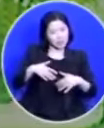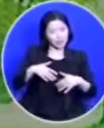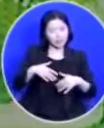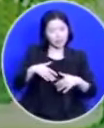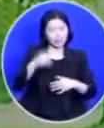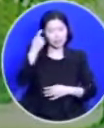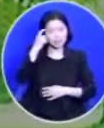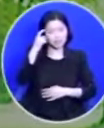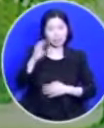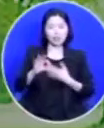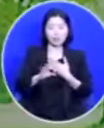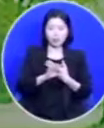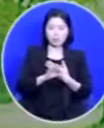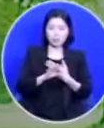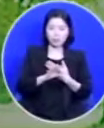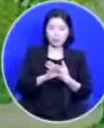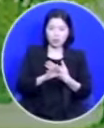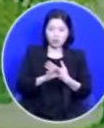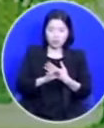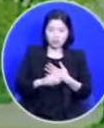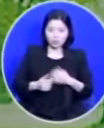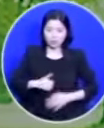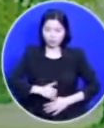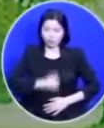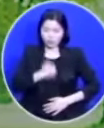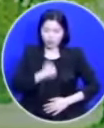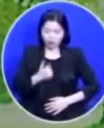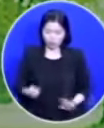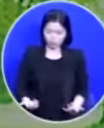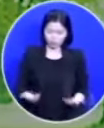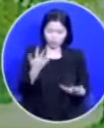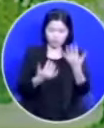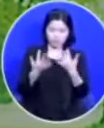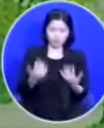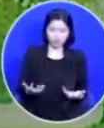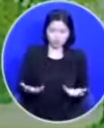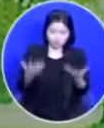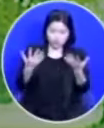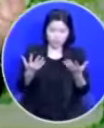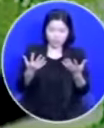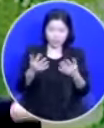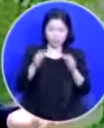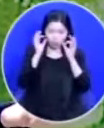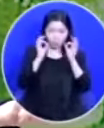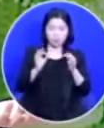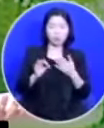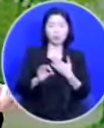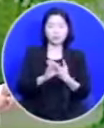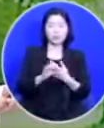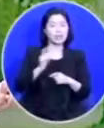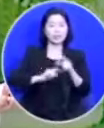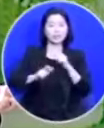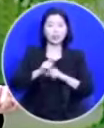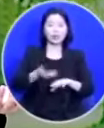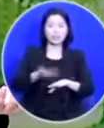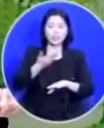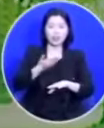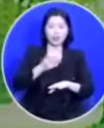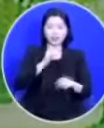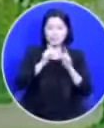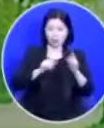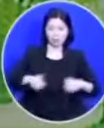불일 듯이 그 원망이 일어나는 거 보면 뭐 더이상 그 이야기 할 필요도 없어요